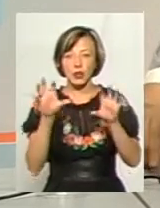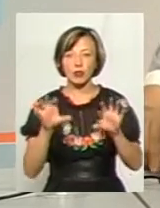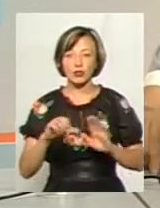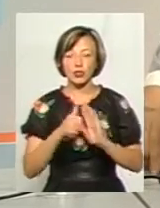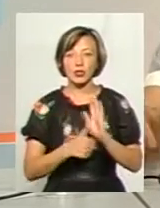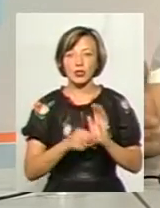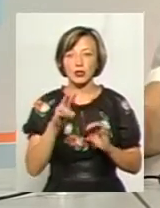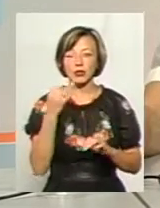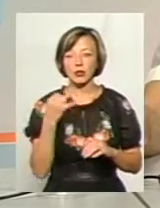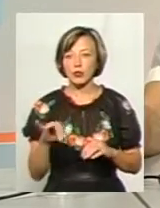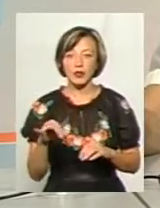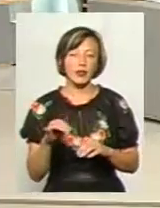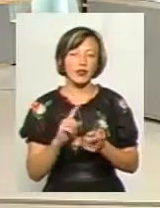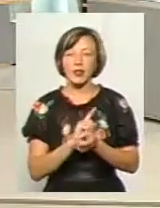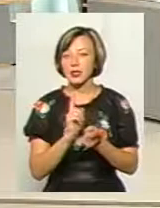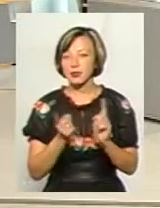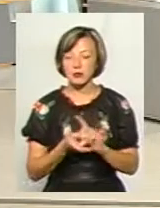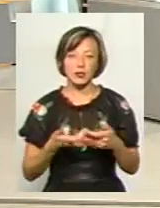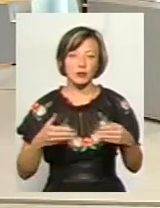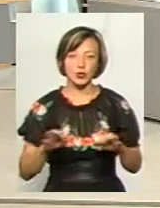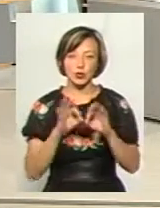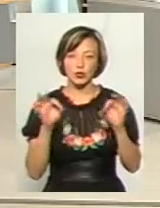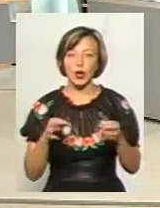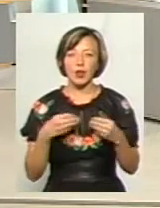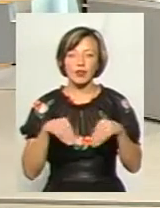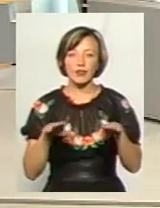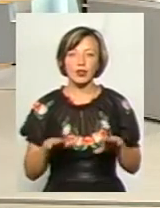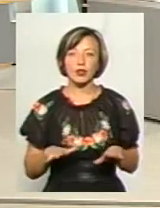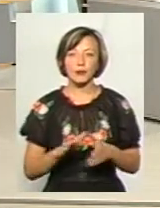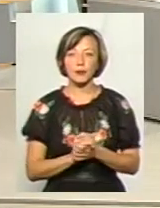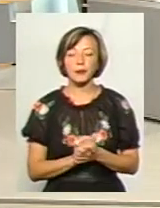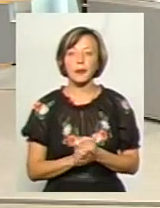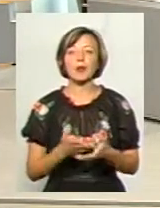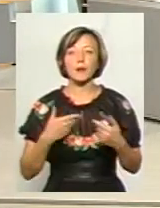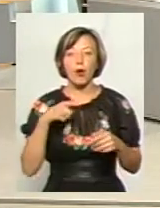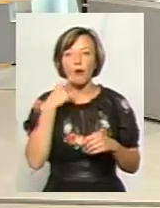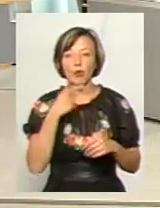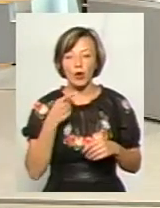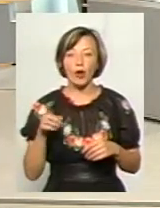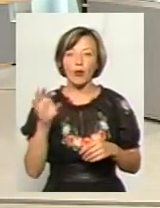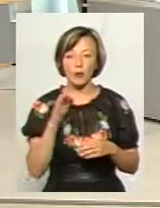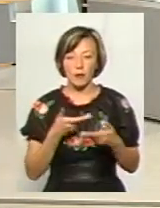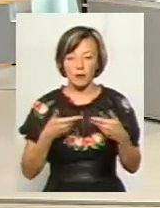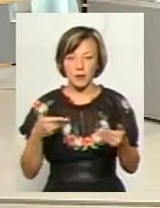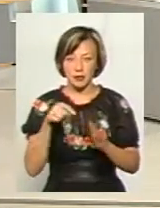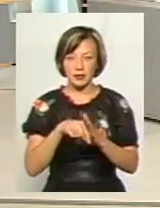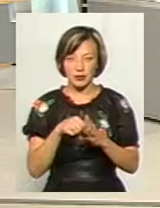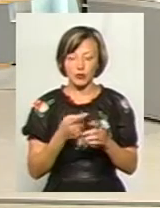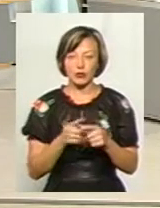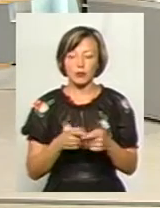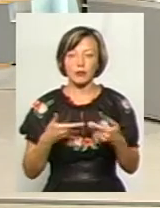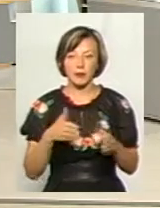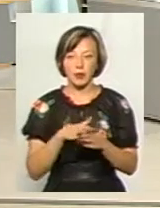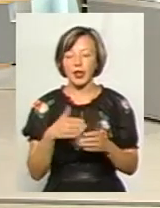лютого, то він не змінить нам нічого. Але ж це не вирішує. Ми зараз говоримо про те, яку ми роль в цьому виконуємо. Ви знаєте,